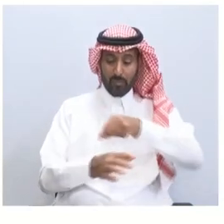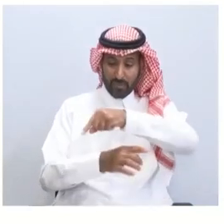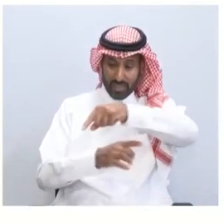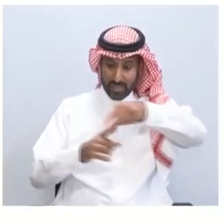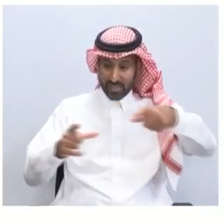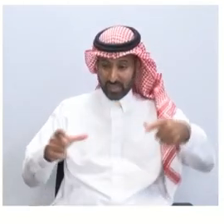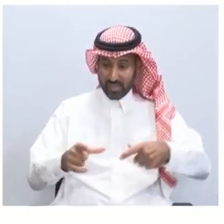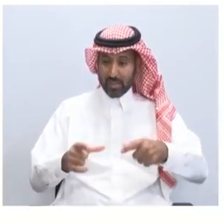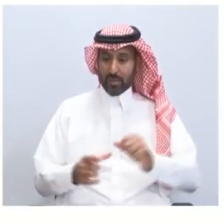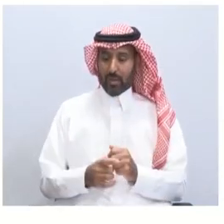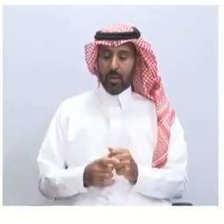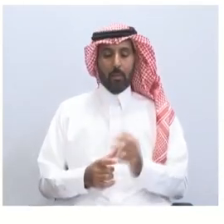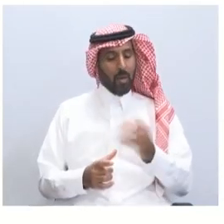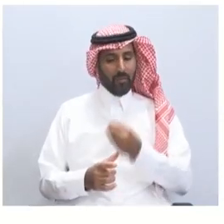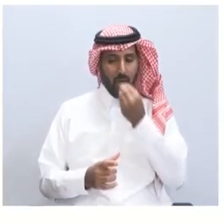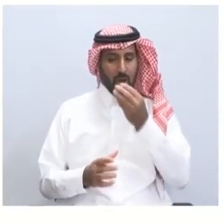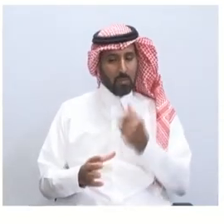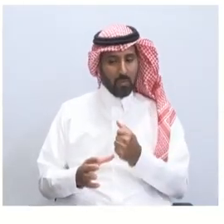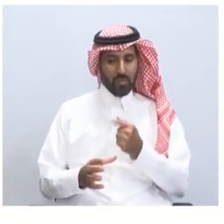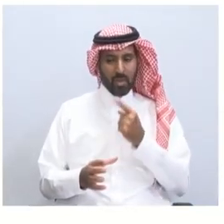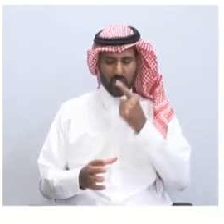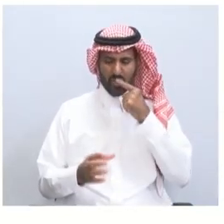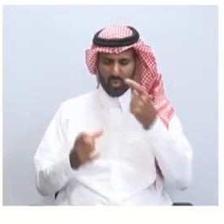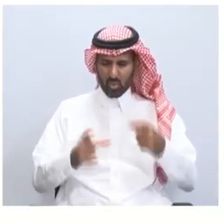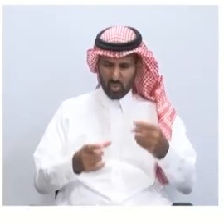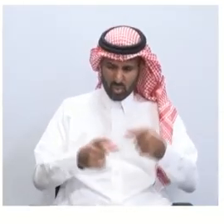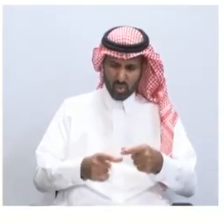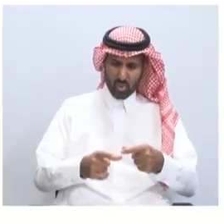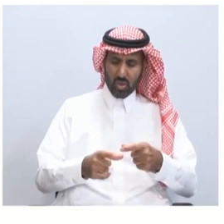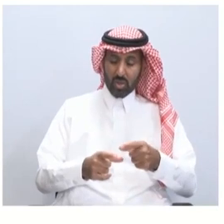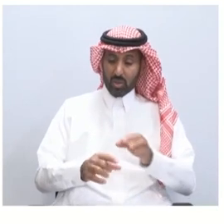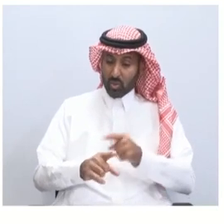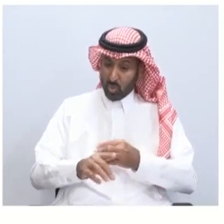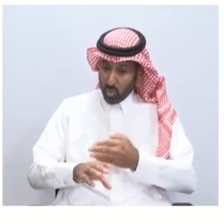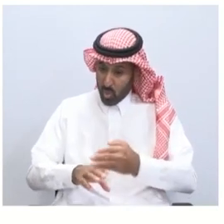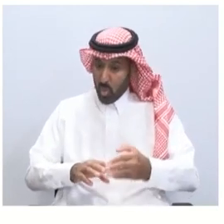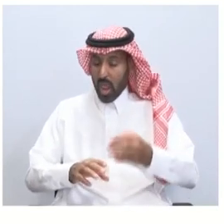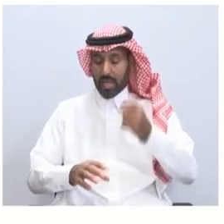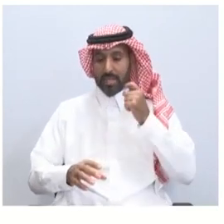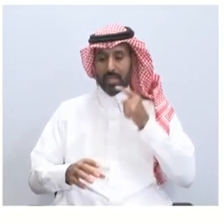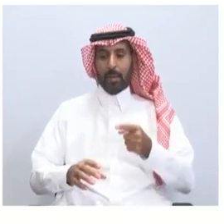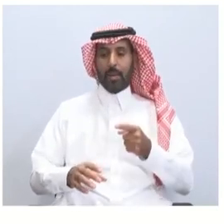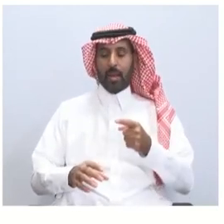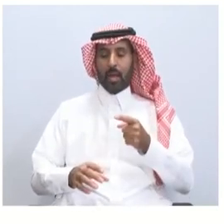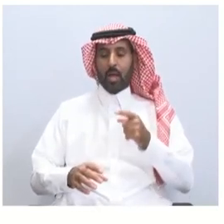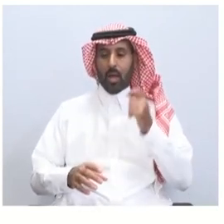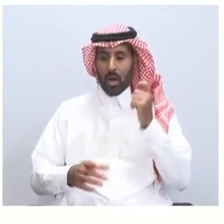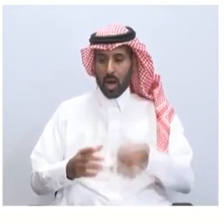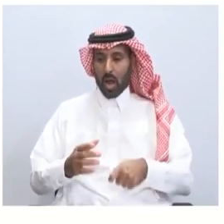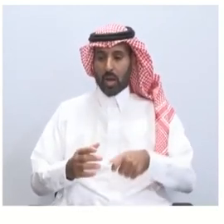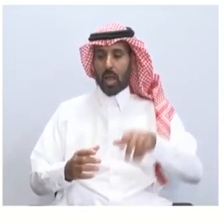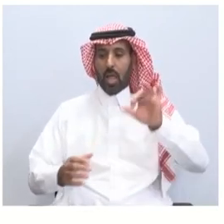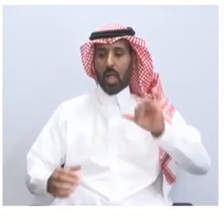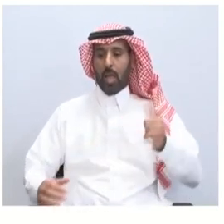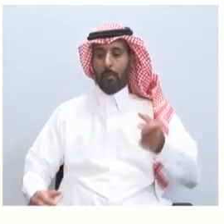يوما قله المؤن وشده الحصار وطول المده قرر الامام تركي بن عبد